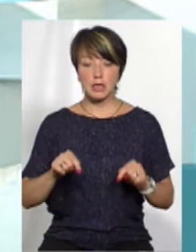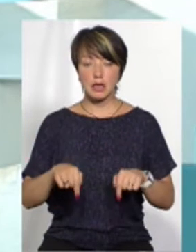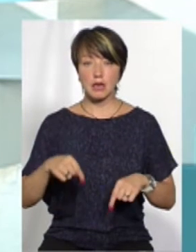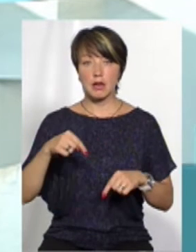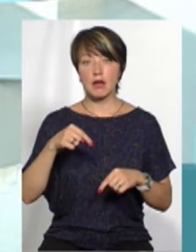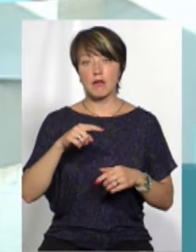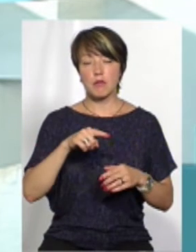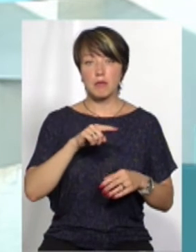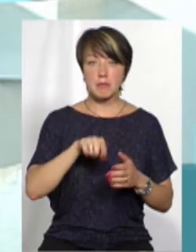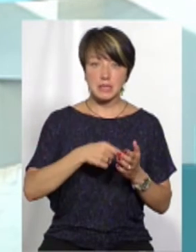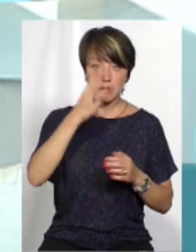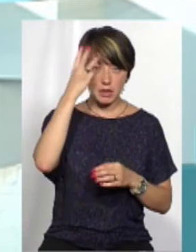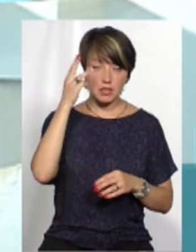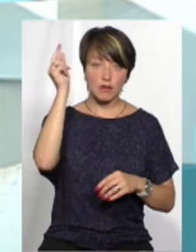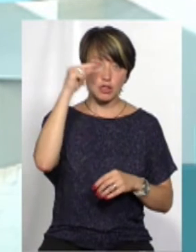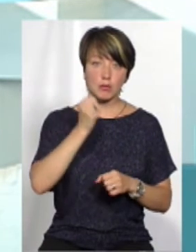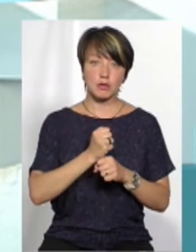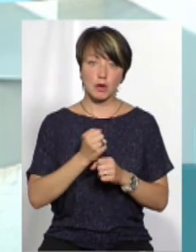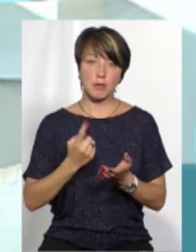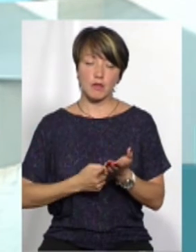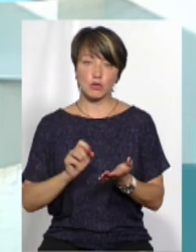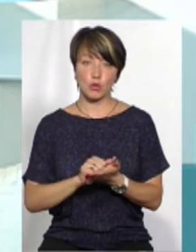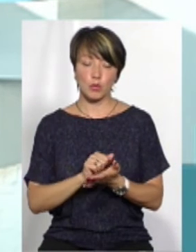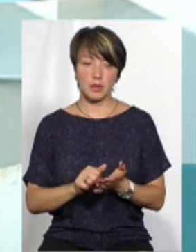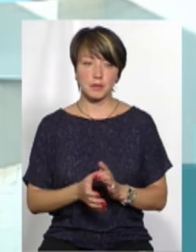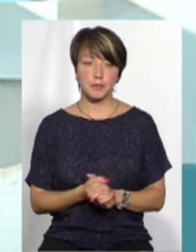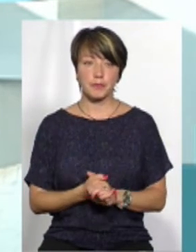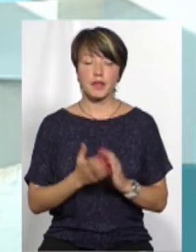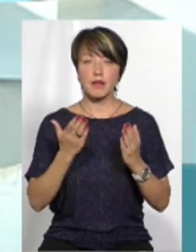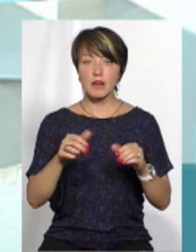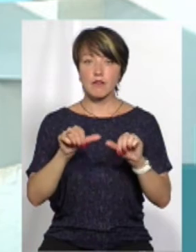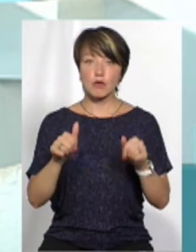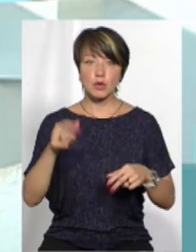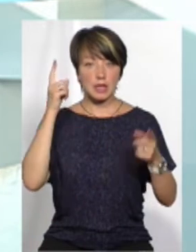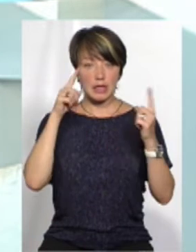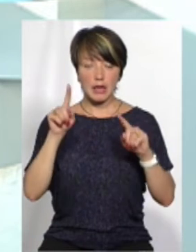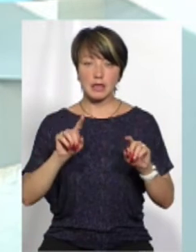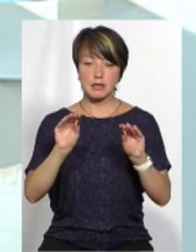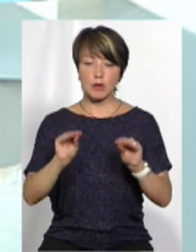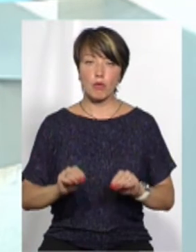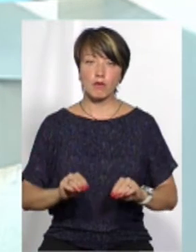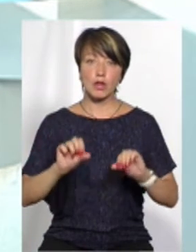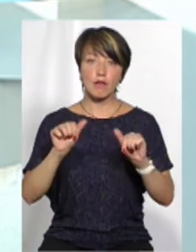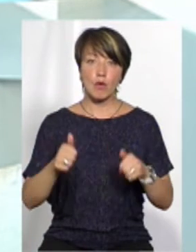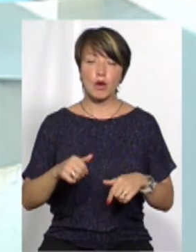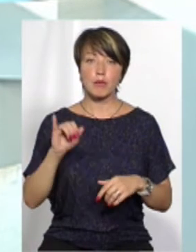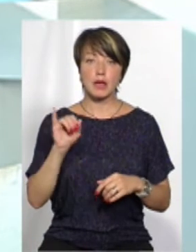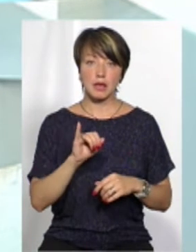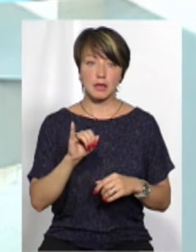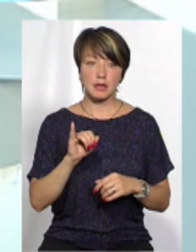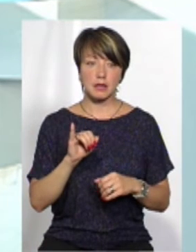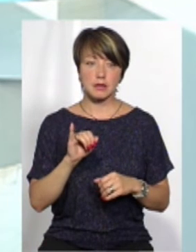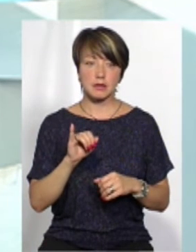Хмельницького, навчалися або працювали, і на що у вас є підтверджуючі документи. Ви формуєте свої ідеї, заповнюєте необхідні форми. І